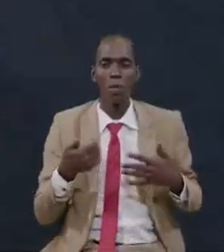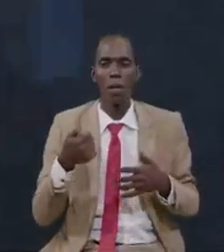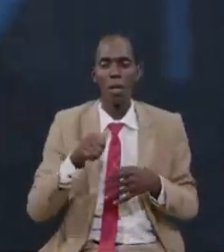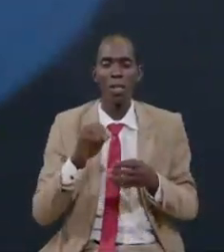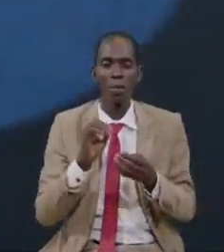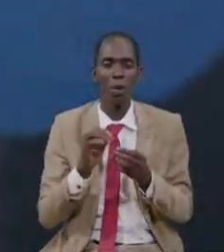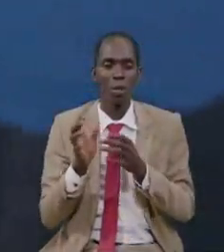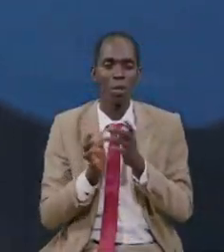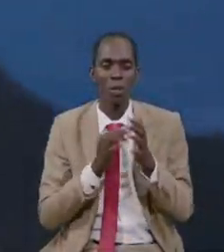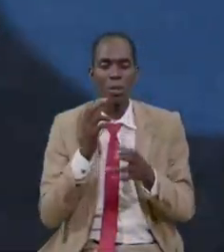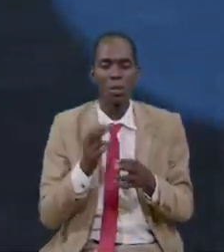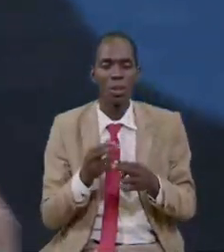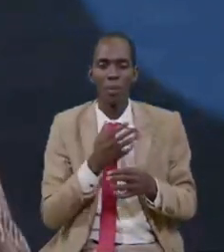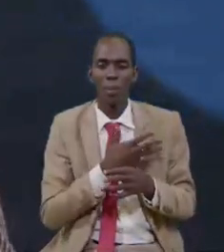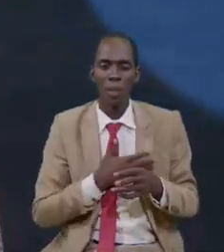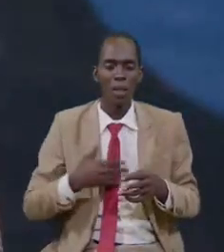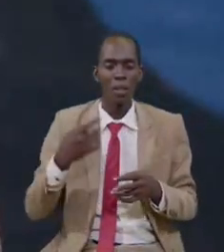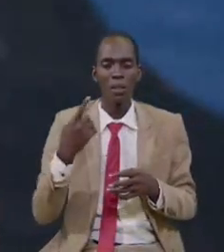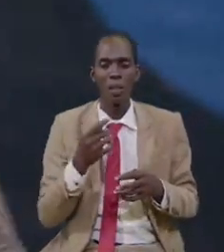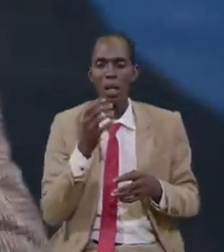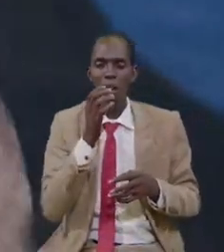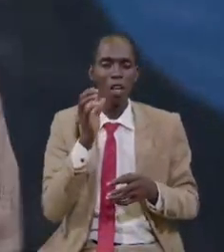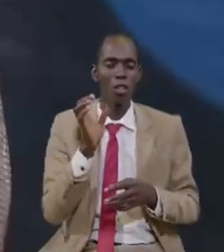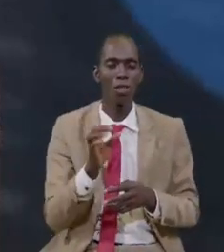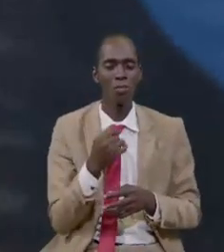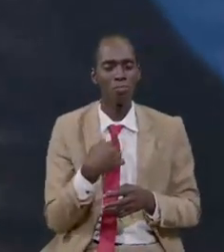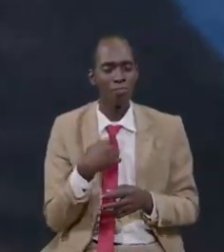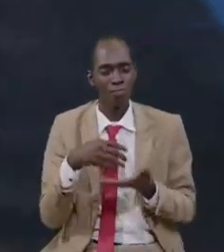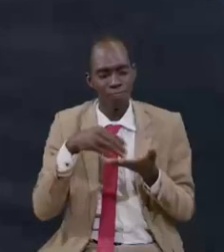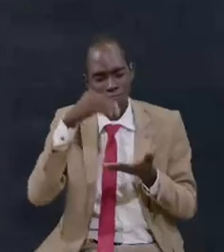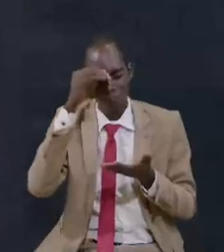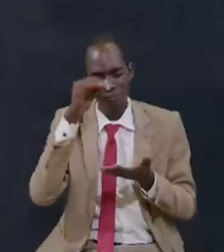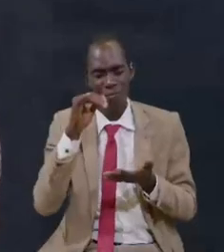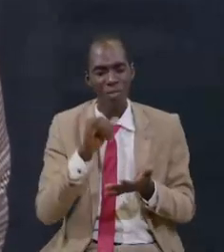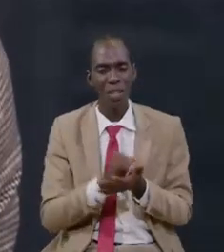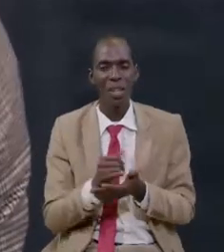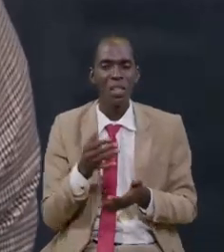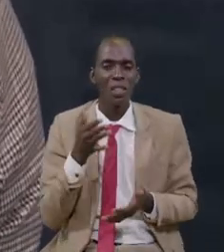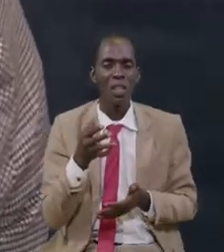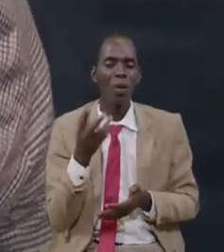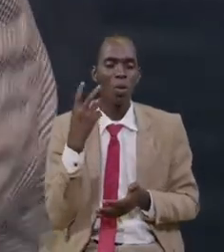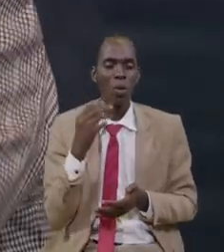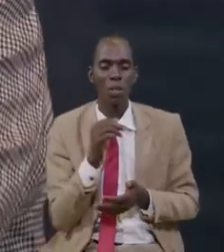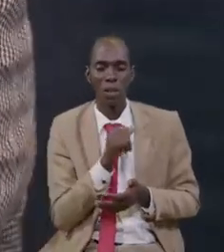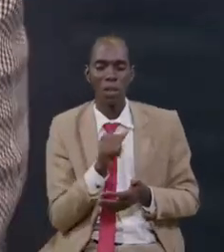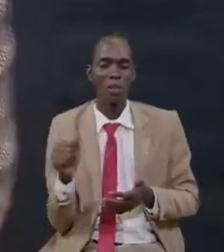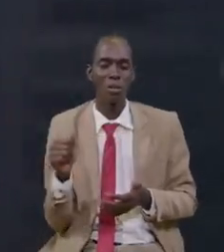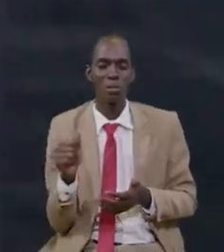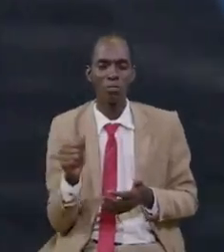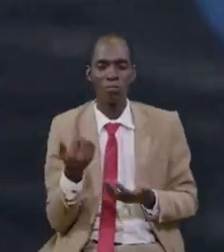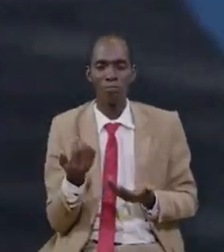Et la malédiction, j'ai appris, il y avait une fille qui marchait dans une direction